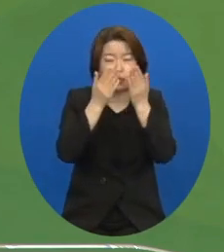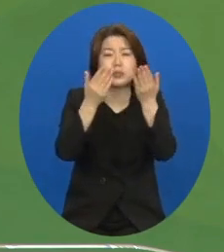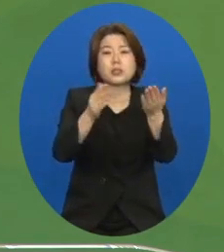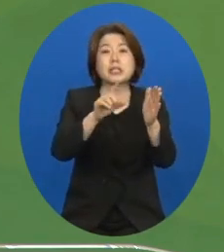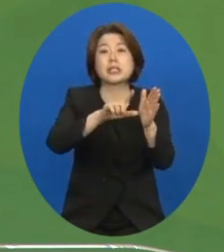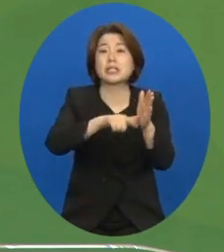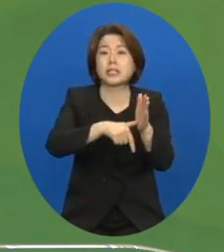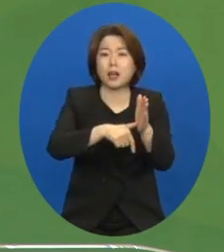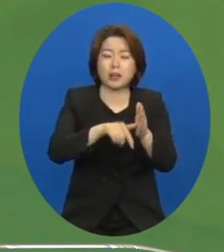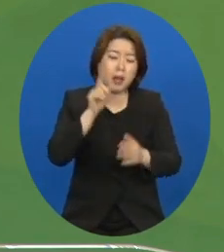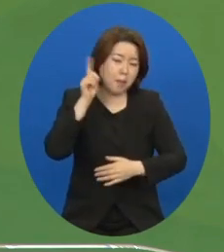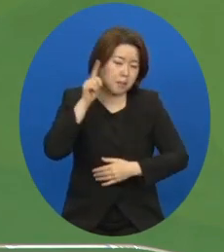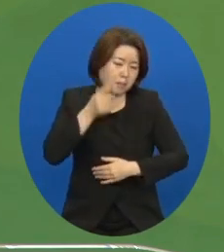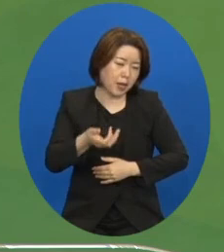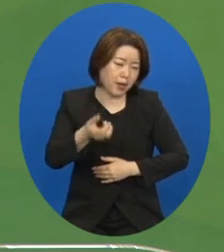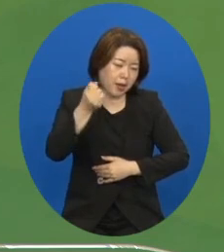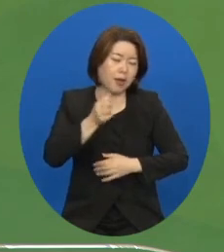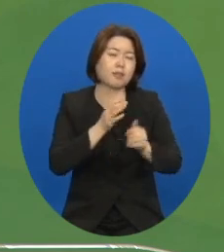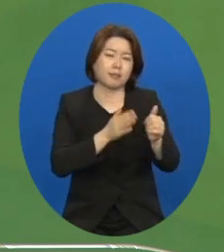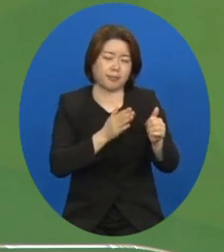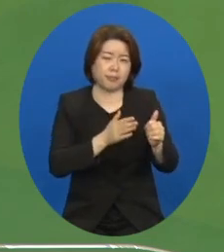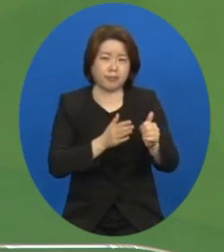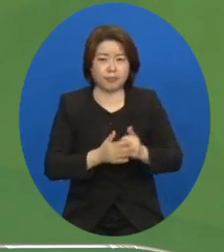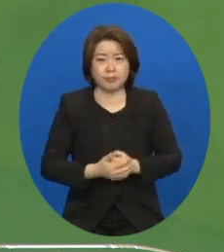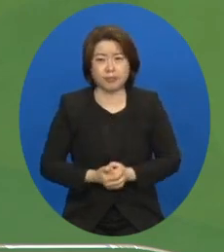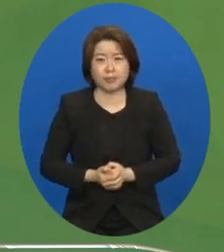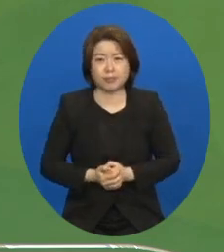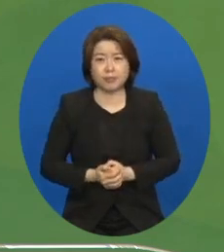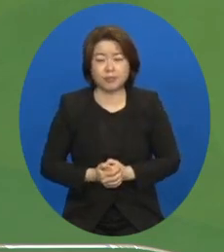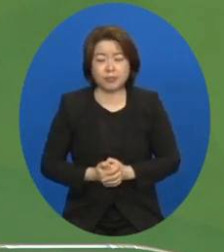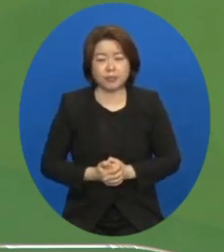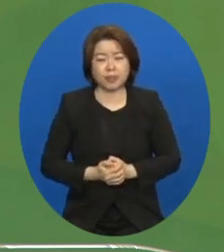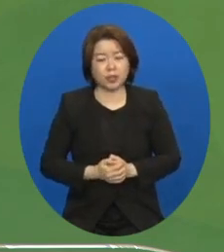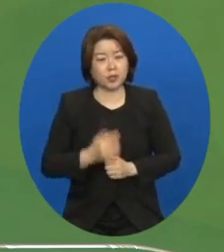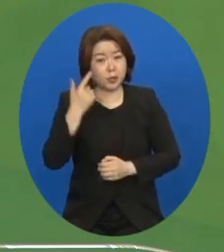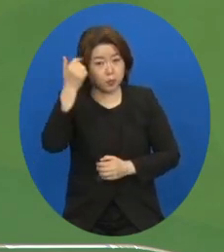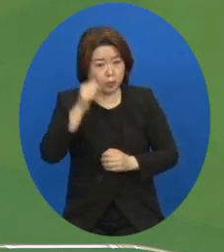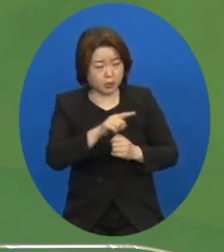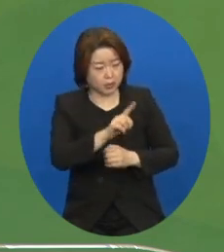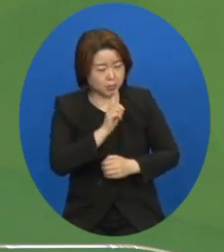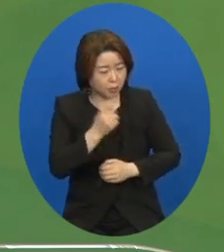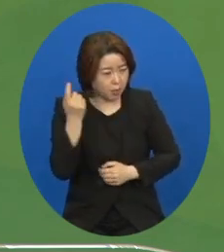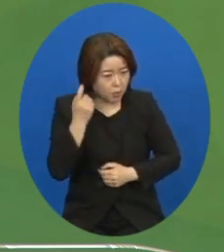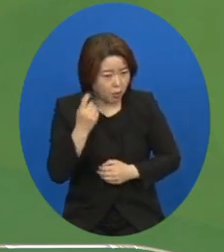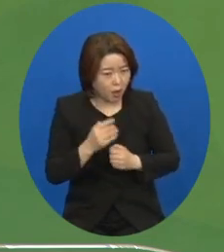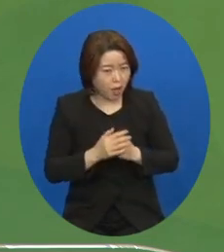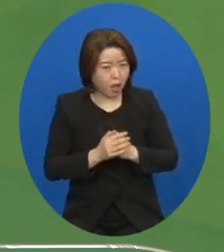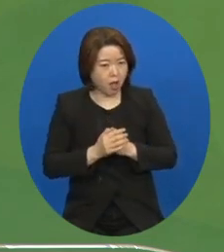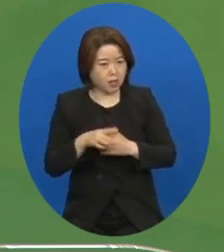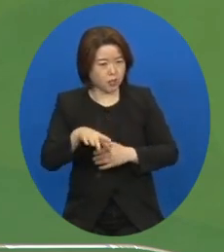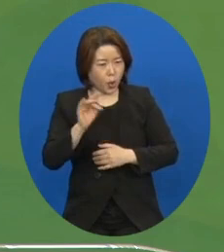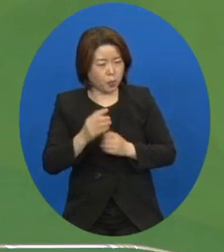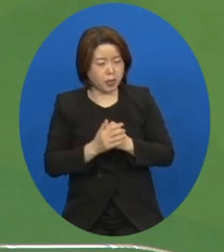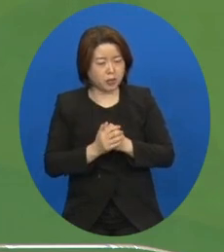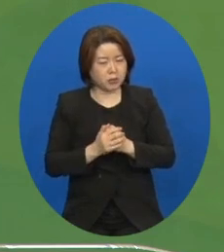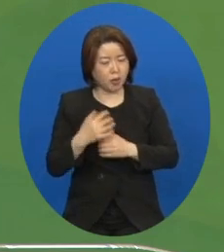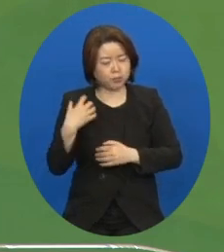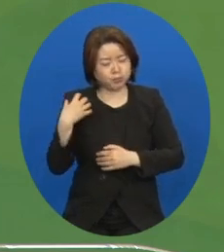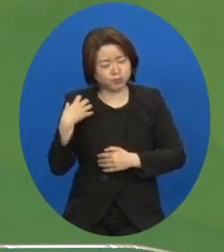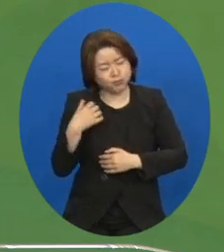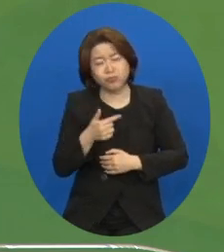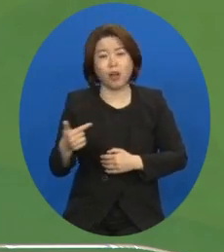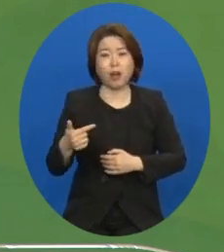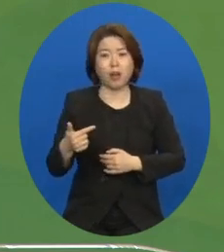시간을 매일 가졌으면 좋겠다는 겁니다. 그 말을 듣고 솔직히 팀 켈러 목사님이 처음에는 굉장히